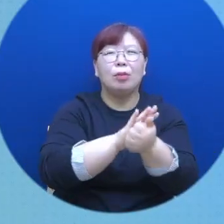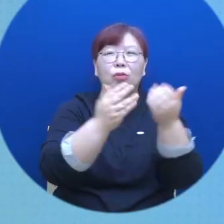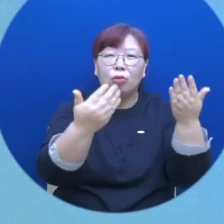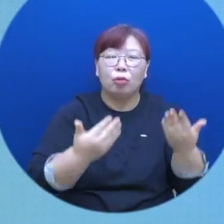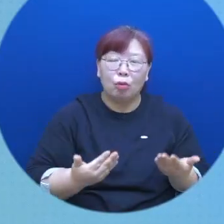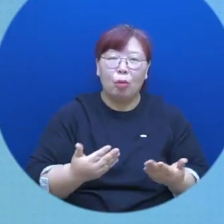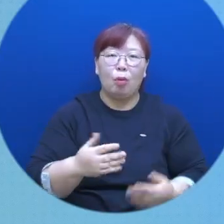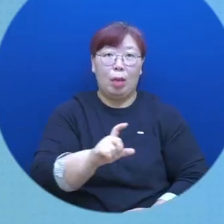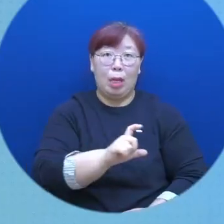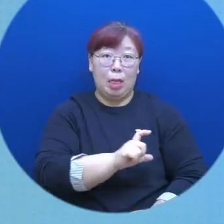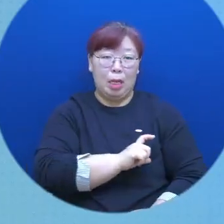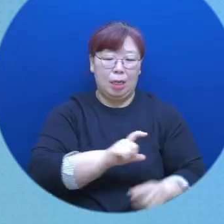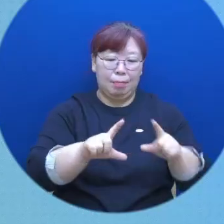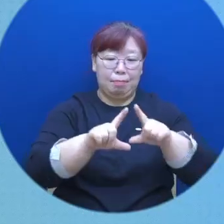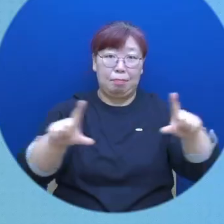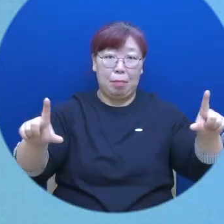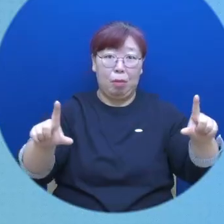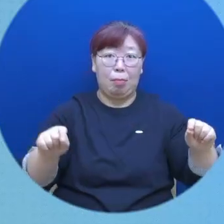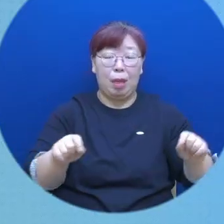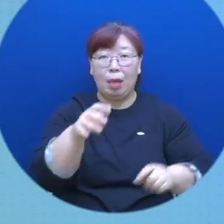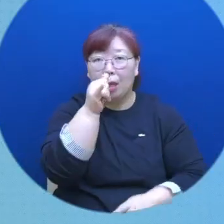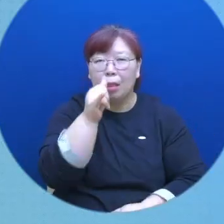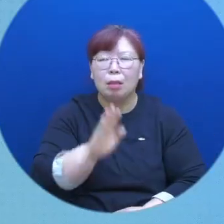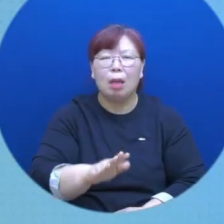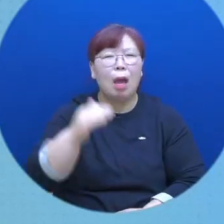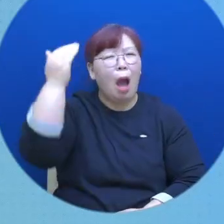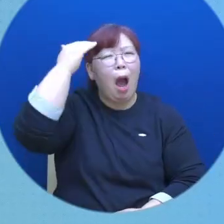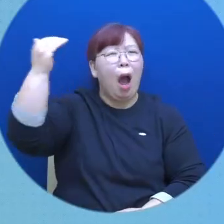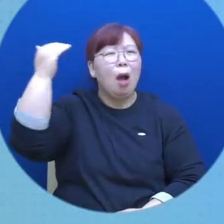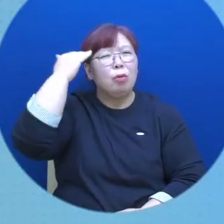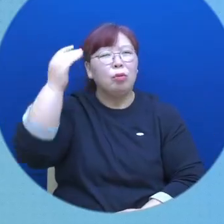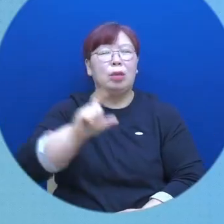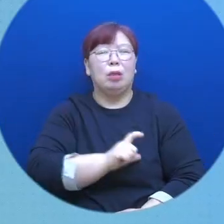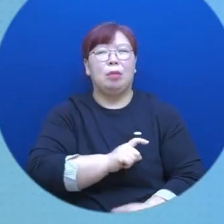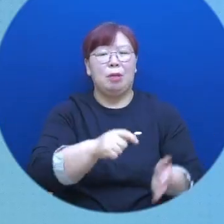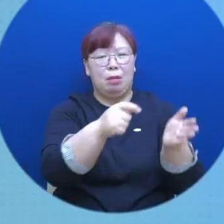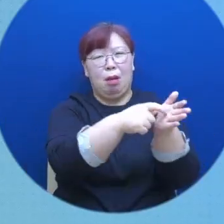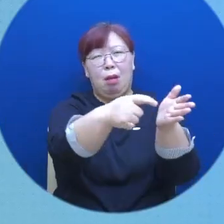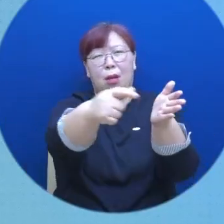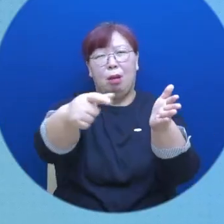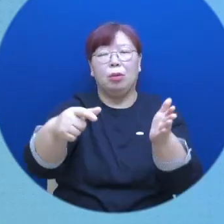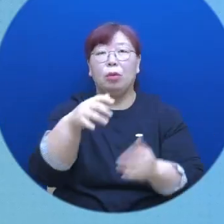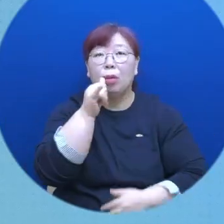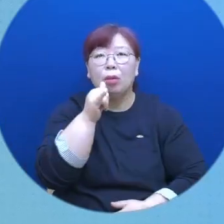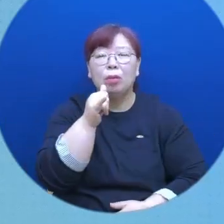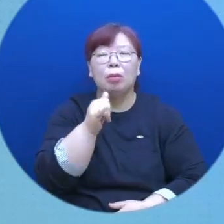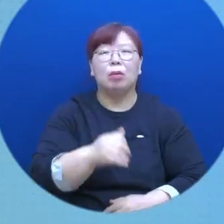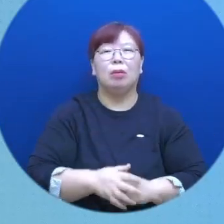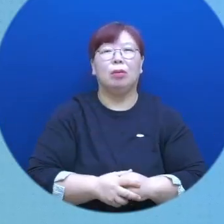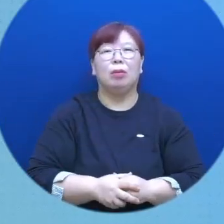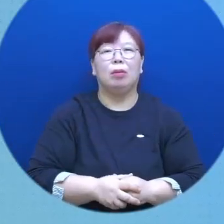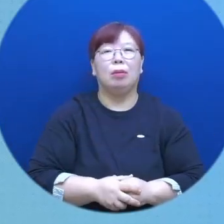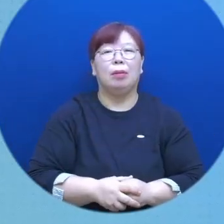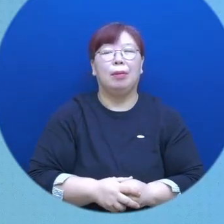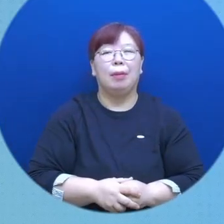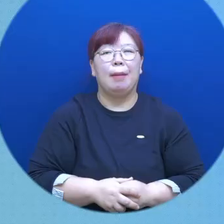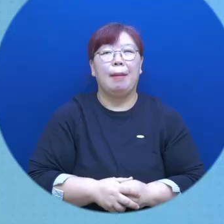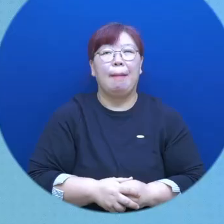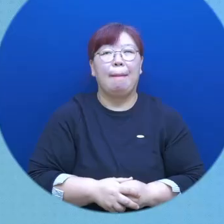명패 종이로다가 한국 이름을 다 써서 목사님들 테이블 위에 다 같이